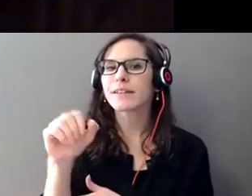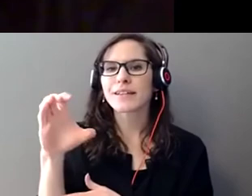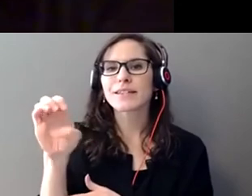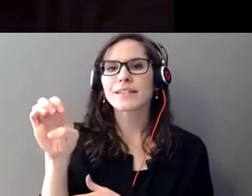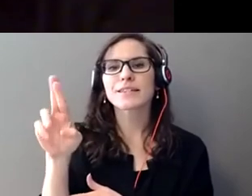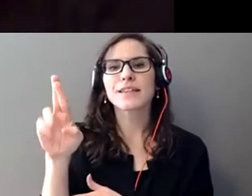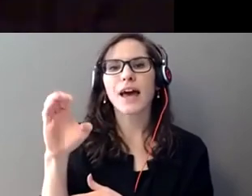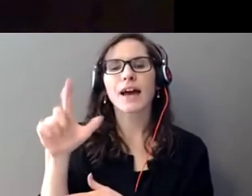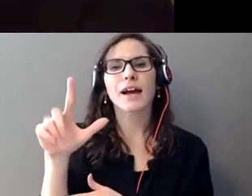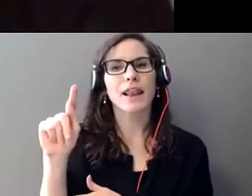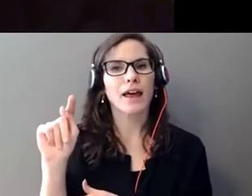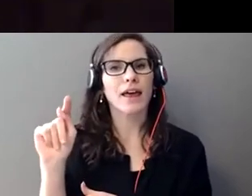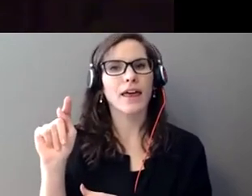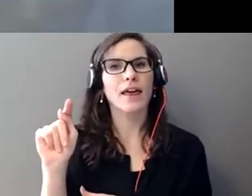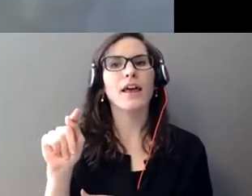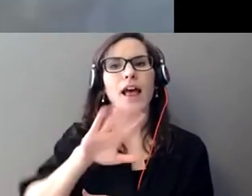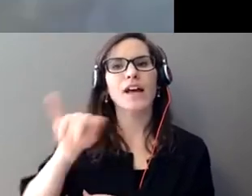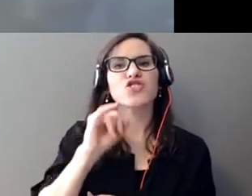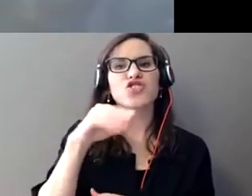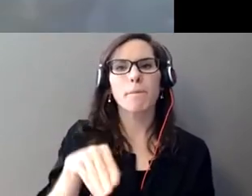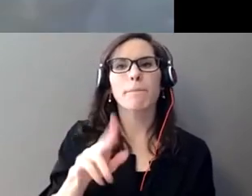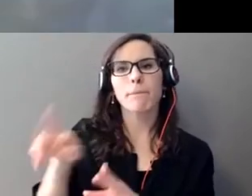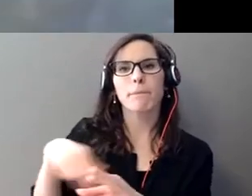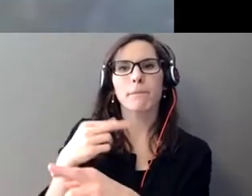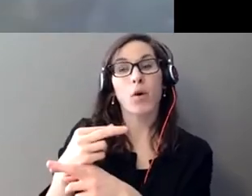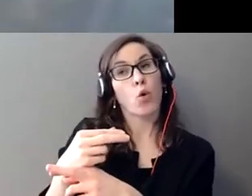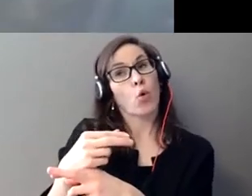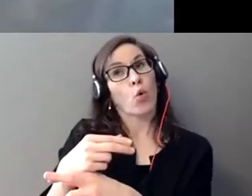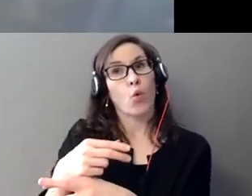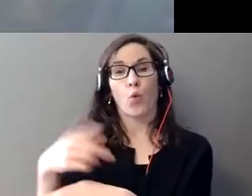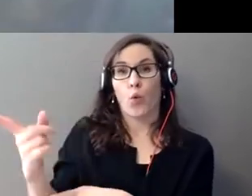ça c'est une question comment dire faussement simple